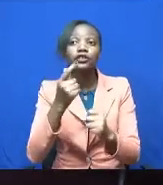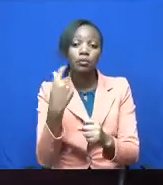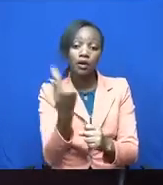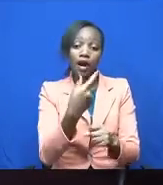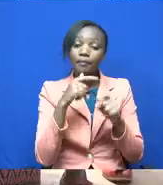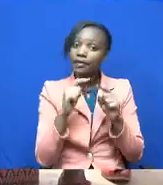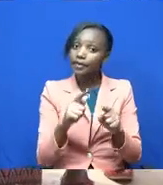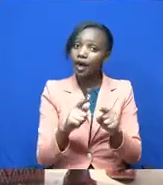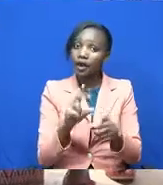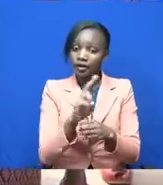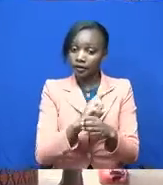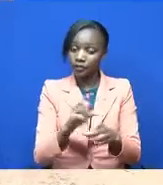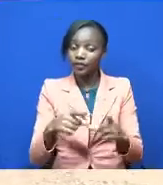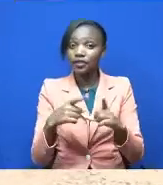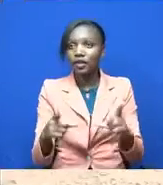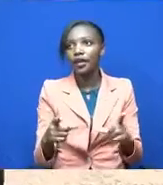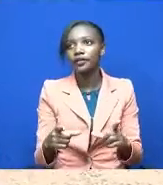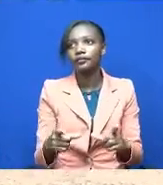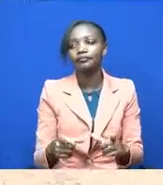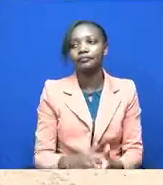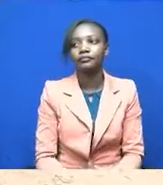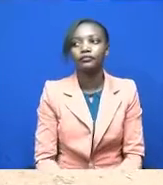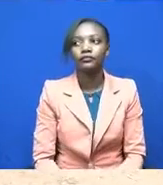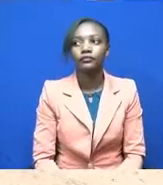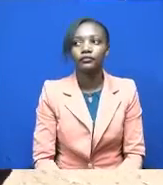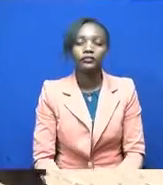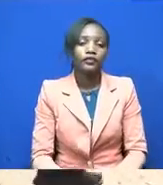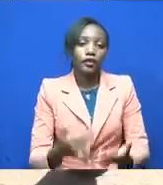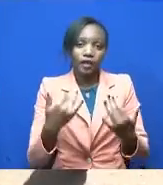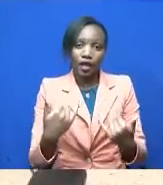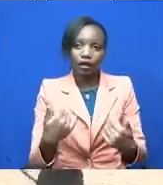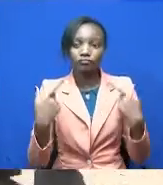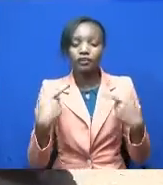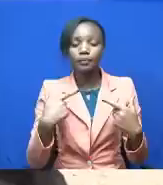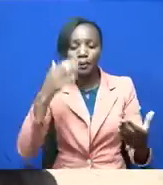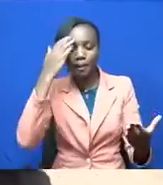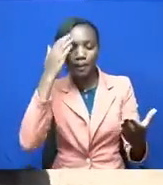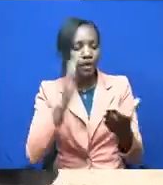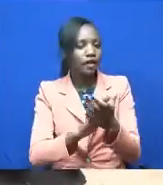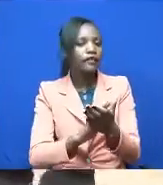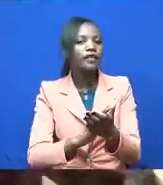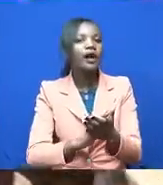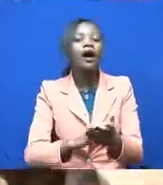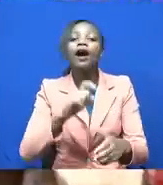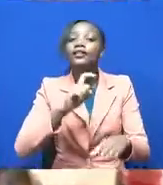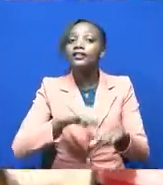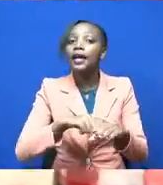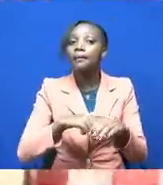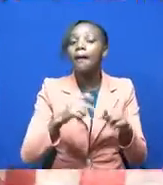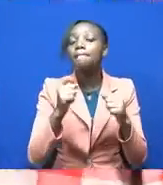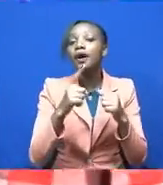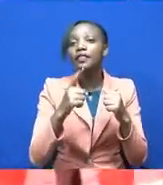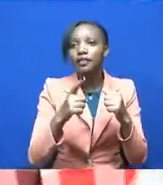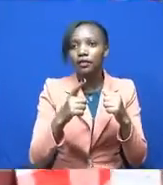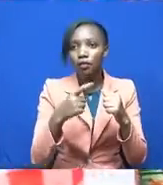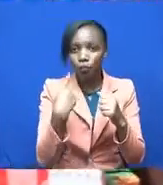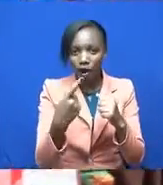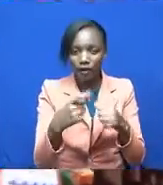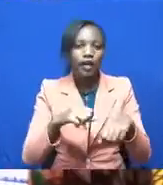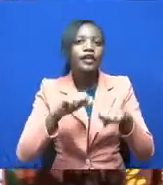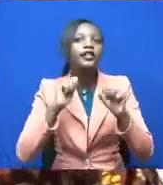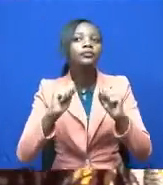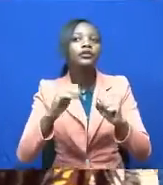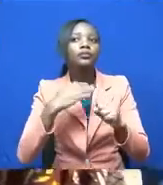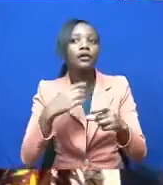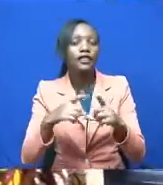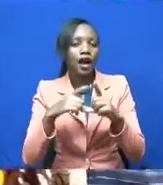acquire the same property. Kwa sasa, wakazi hao, wanaimani kuwa ifikapo Januari mwakani, watamiliki ardhi na kuishi